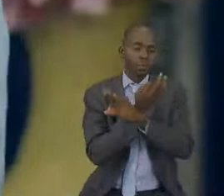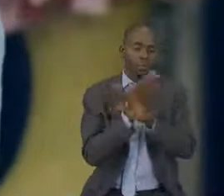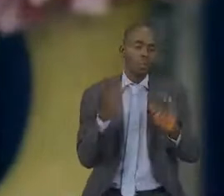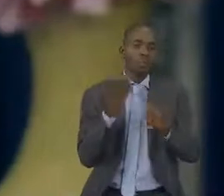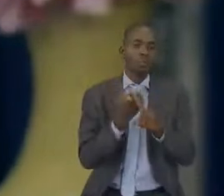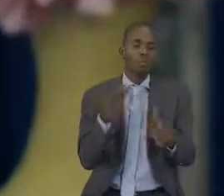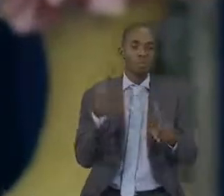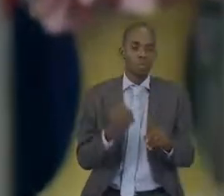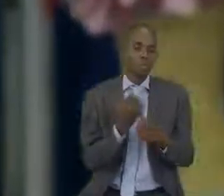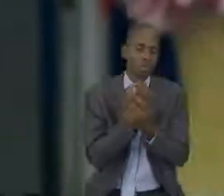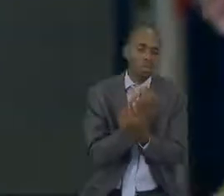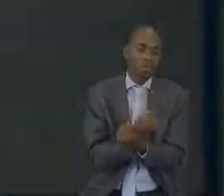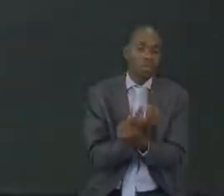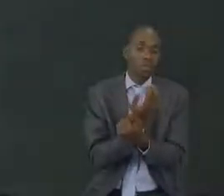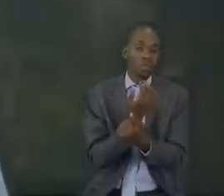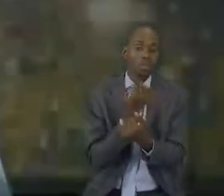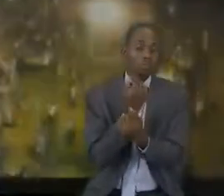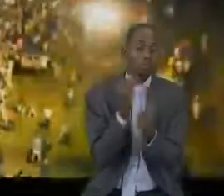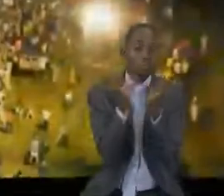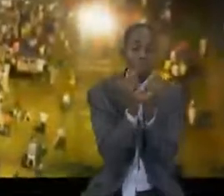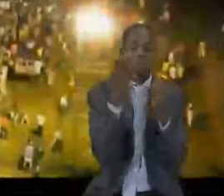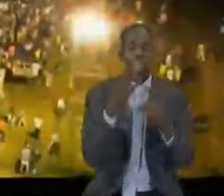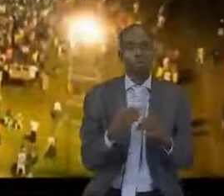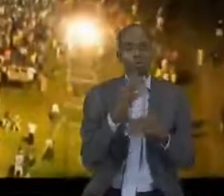la maladie ce soir au nom de Jésus.